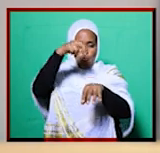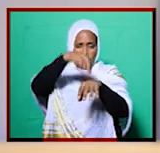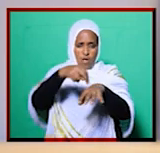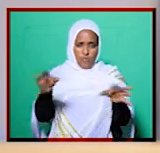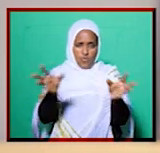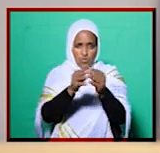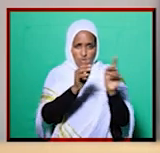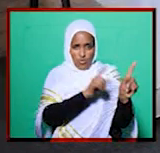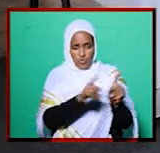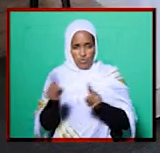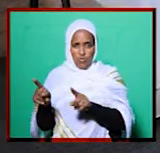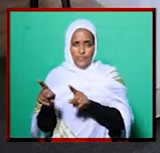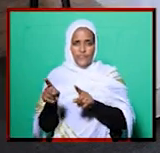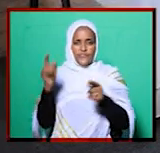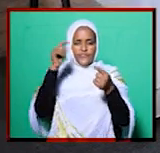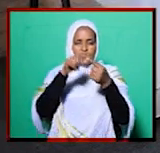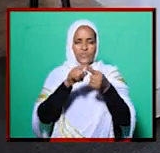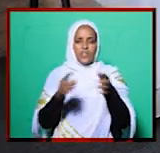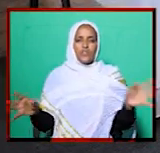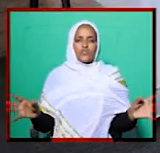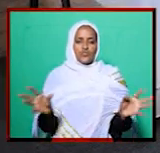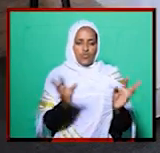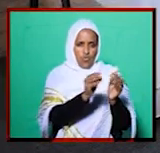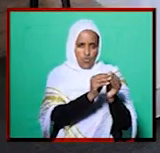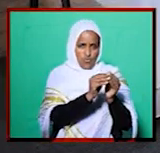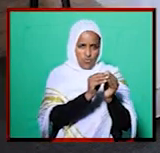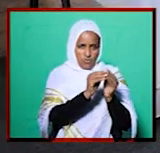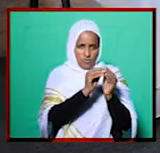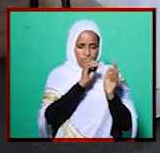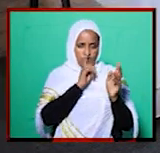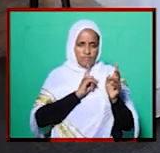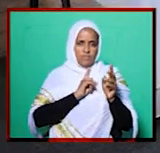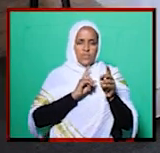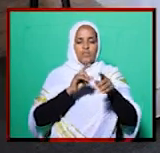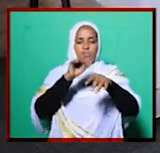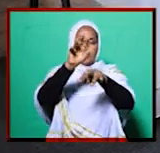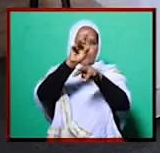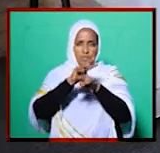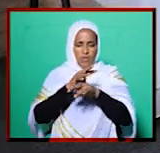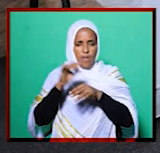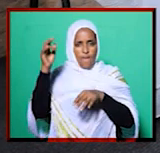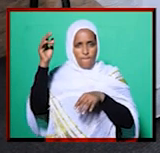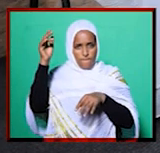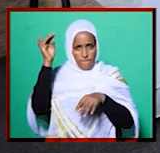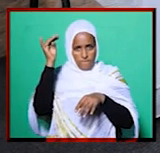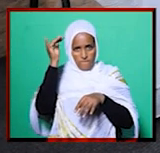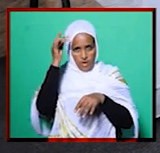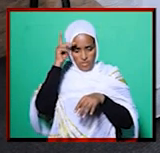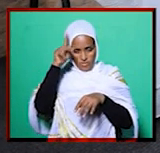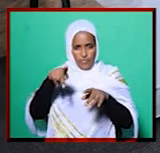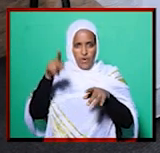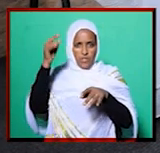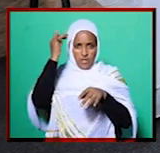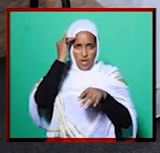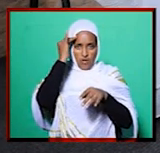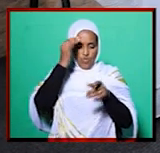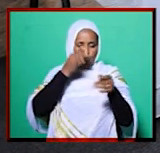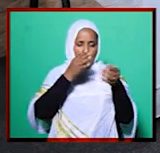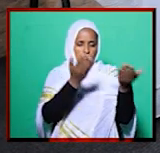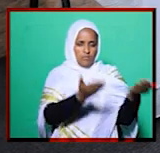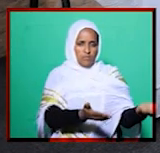ስለሆነ ይሄ የሌሎች ሀገሮች በእኛ ይበልጡናል። ሌሎች ሀገሮች ወይም ደግሞ ሌሎች አህት አብያተ ክርስቲያናት ያልናቸው ቅድም